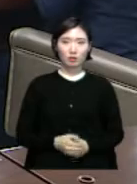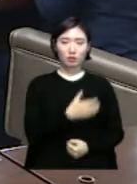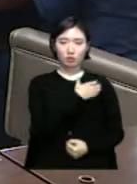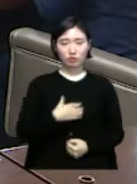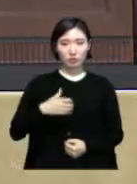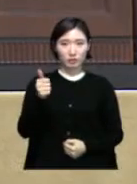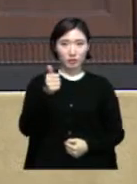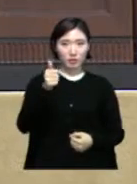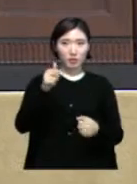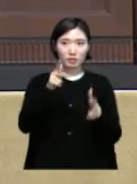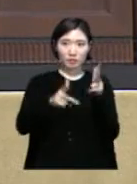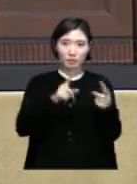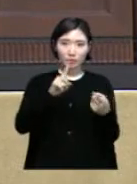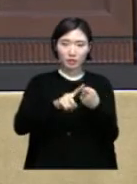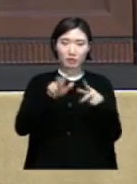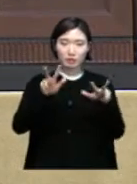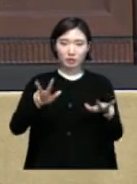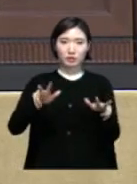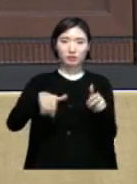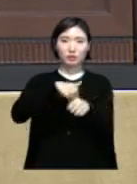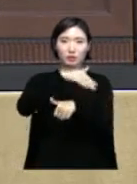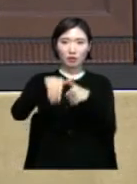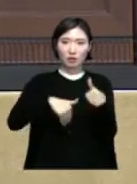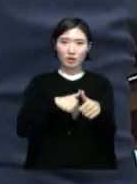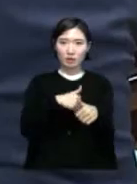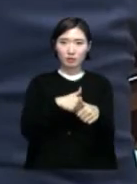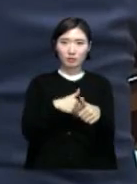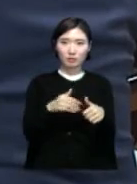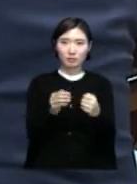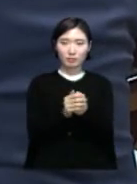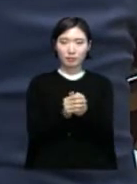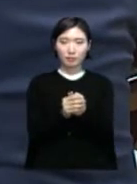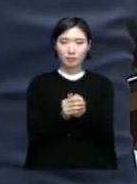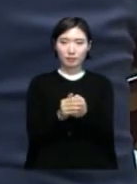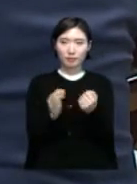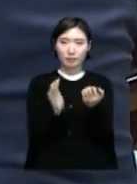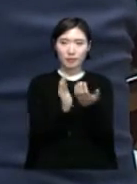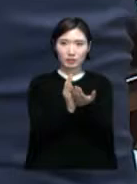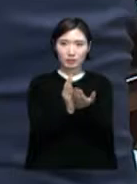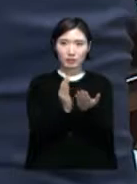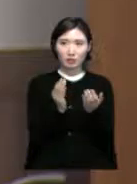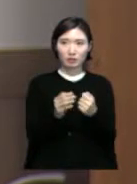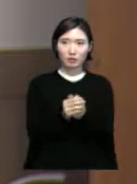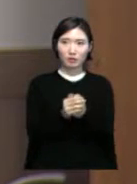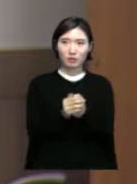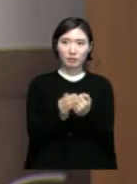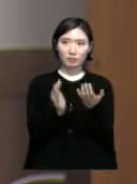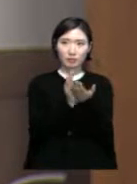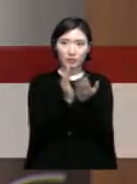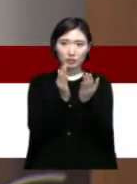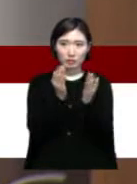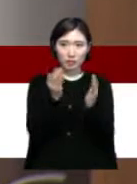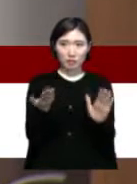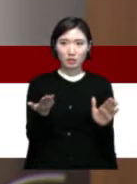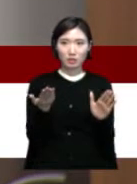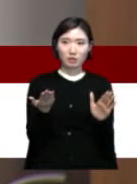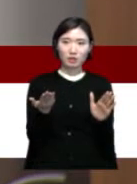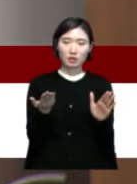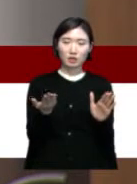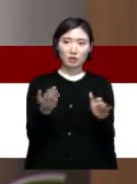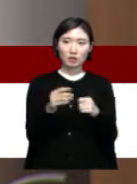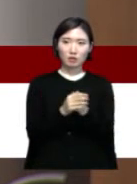사업에 대해 현 시국과는 선을 그은 채 일단은 한 달 물러난 입장. 이 사업은 최순실과 관계없고요.